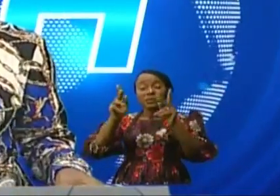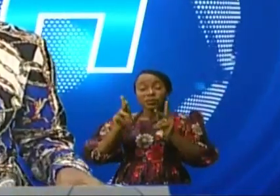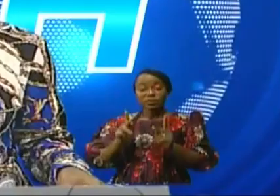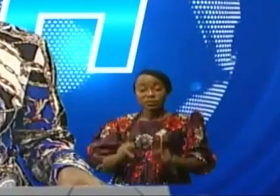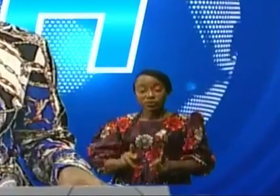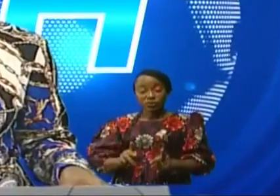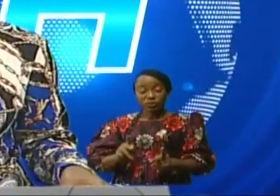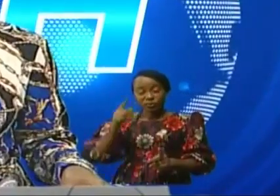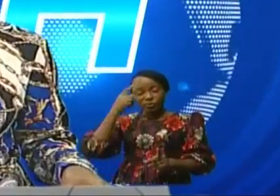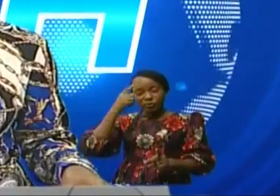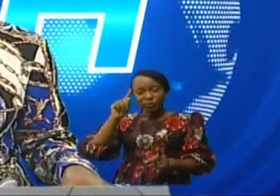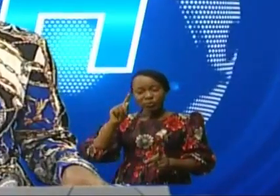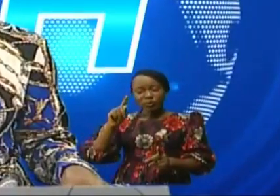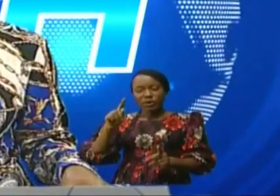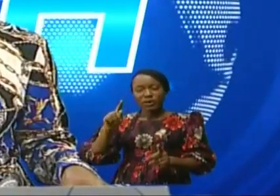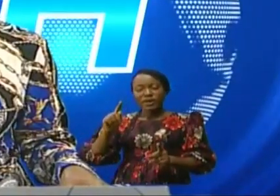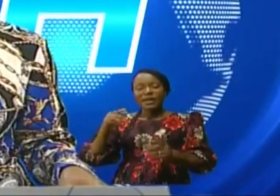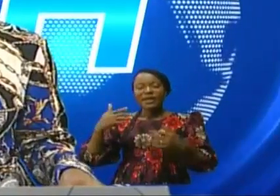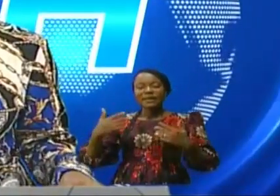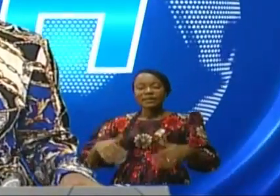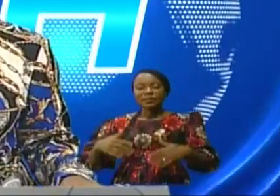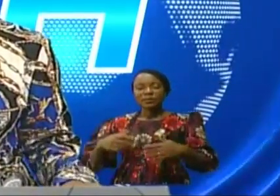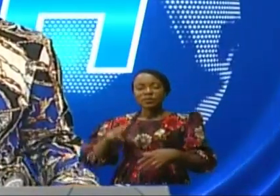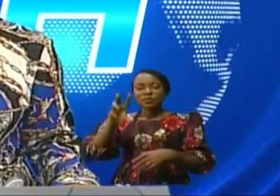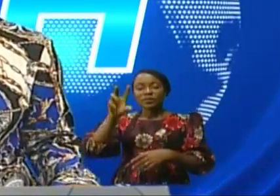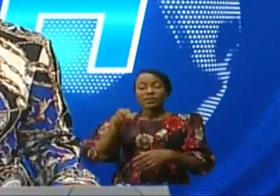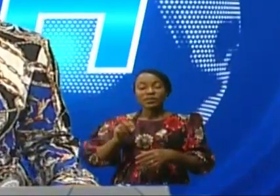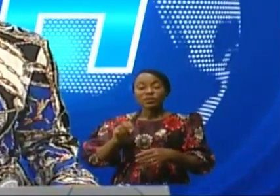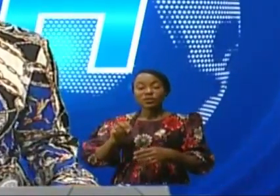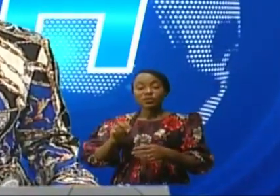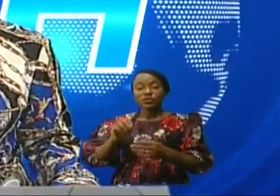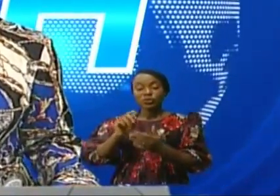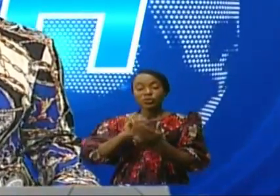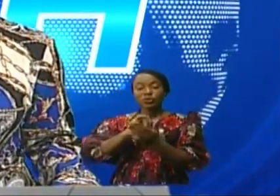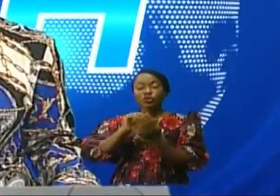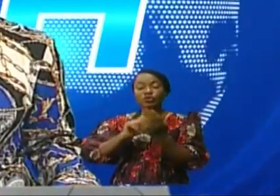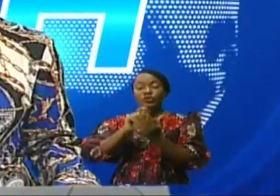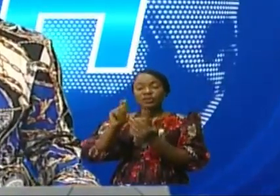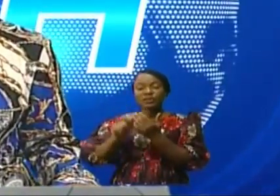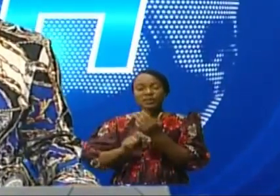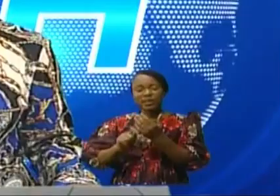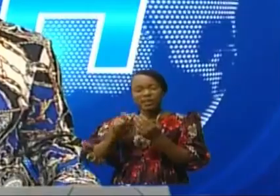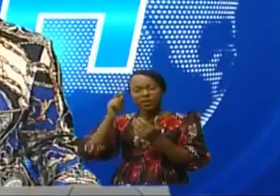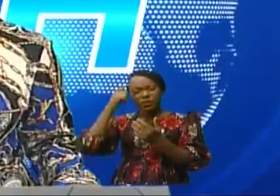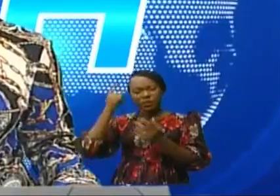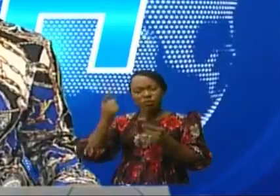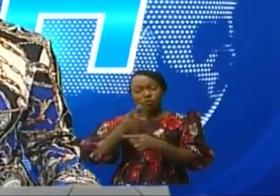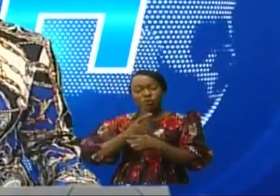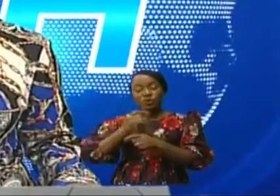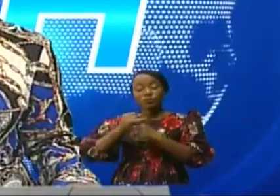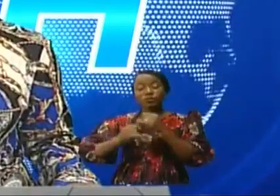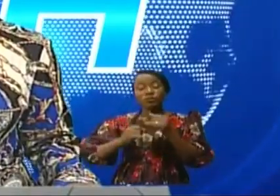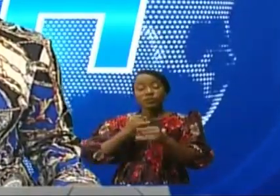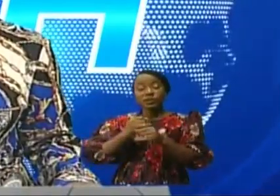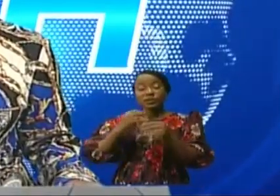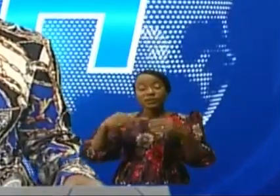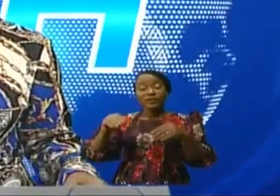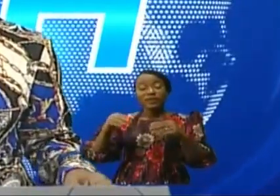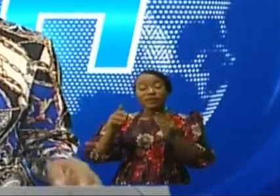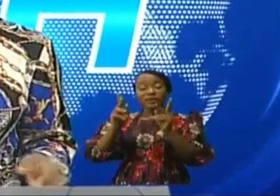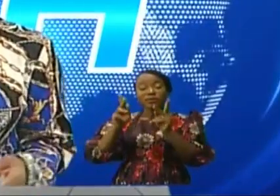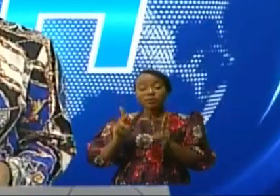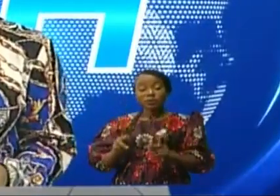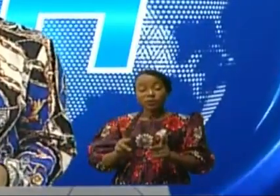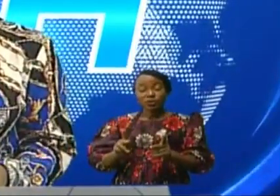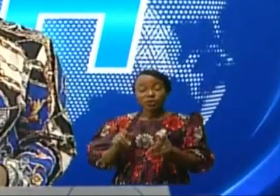la célébration le 30 juillet prochain de la Journée mondiale de traite des personnes. Ce jeudi, le coordonnateur de cette agence a